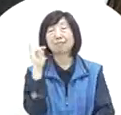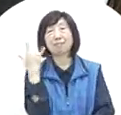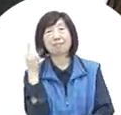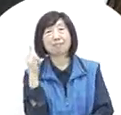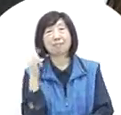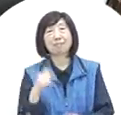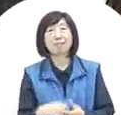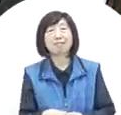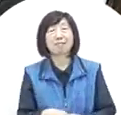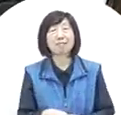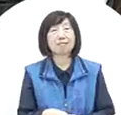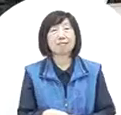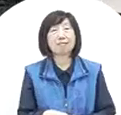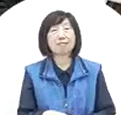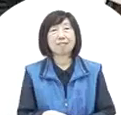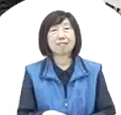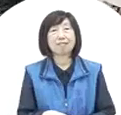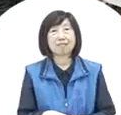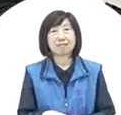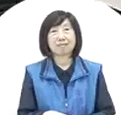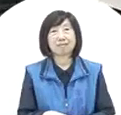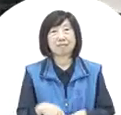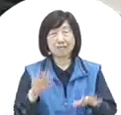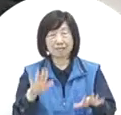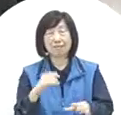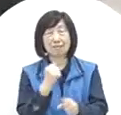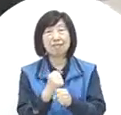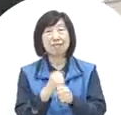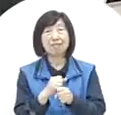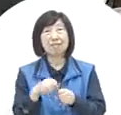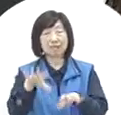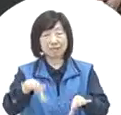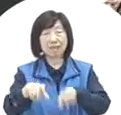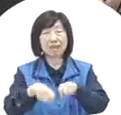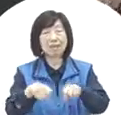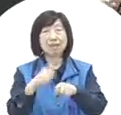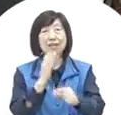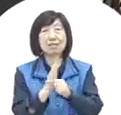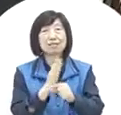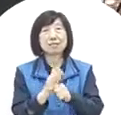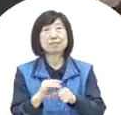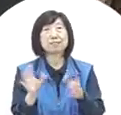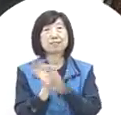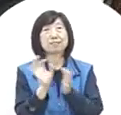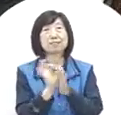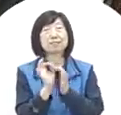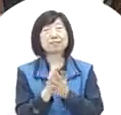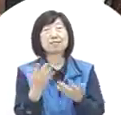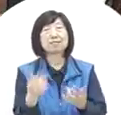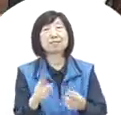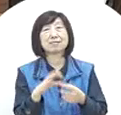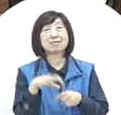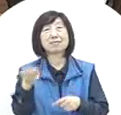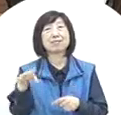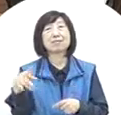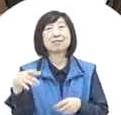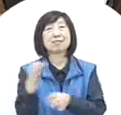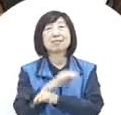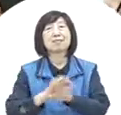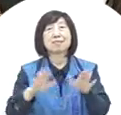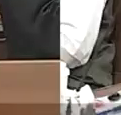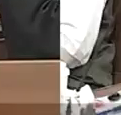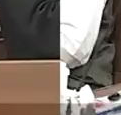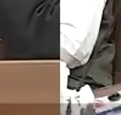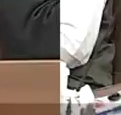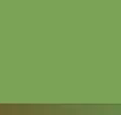步进行 这个好，还然后我们目前都在做先期的规划，还在。 没关系，财政局长，我不需要你回，因为你是新来的。板桥第二